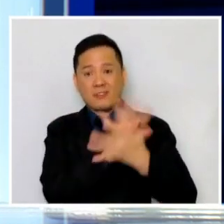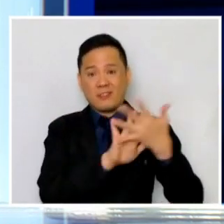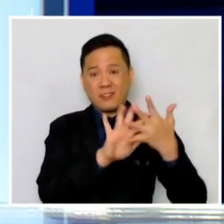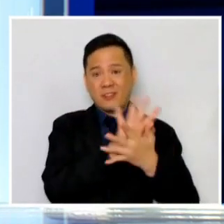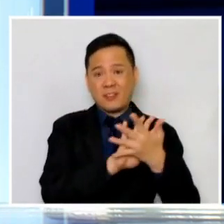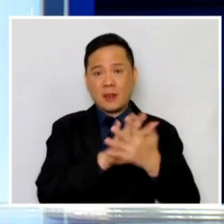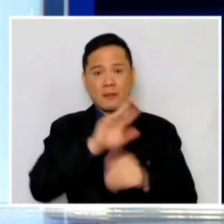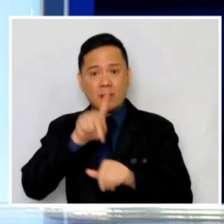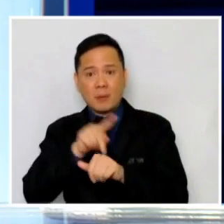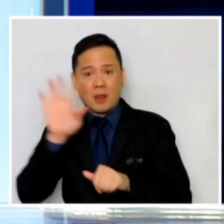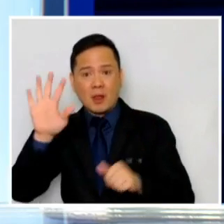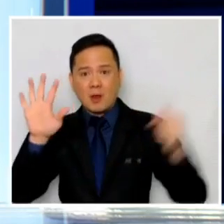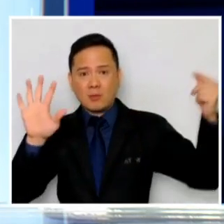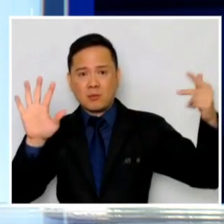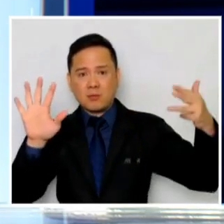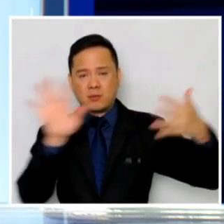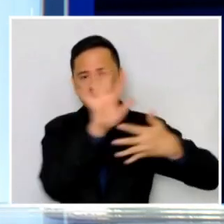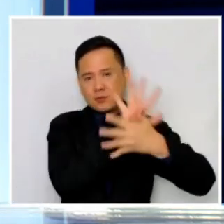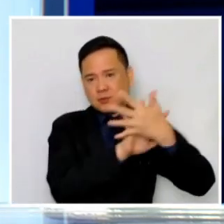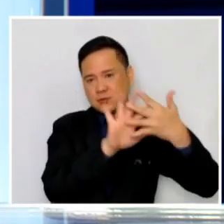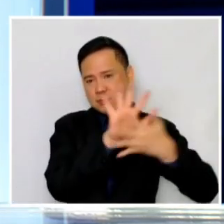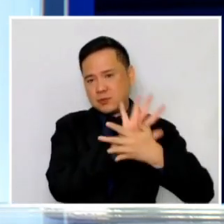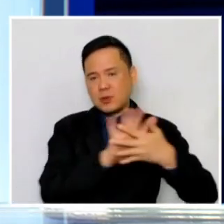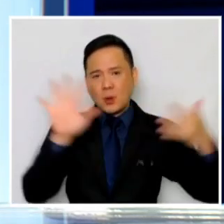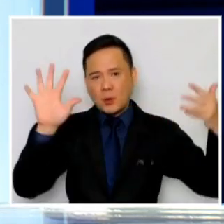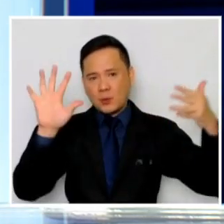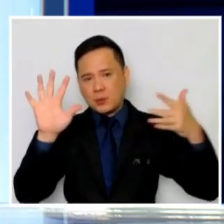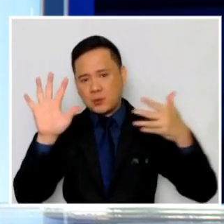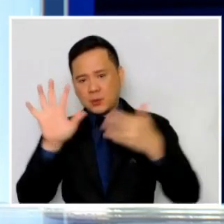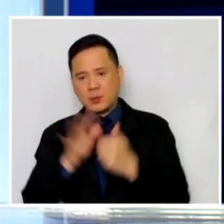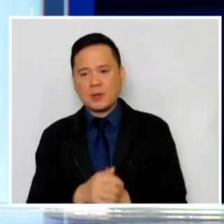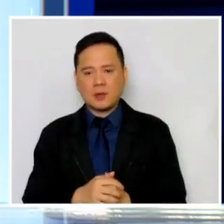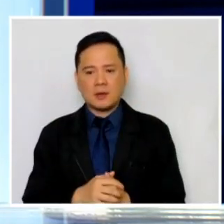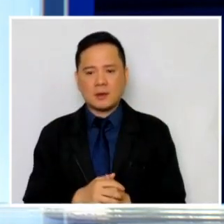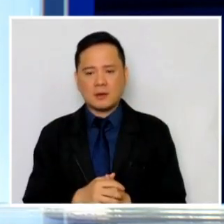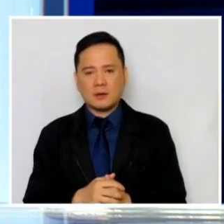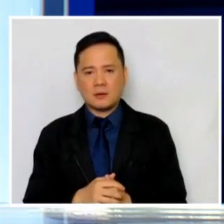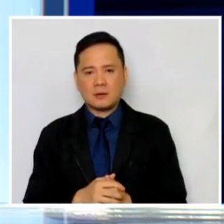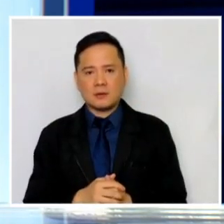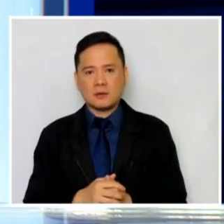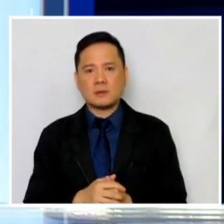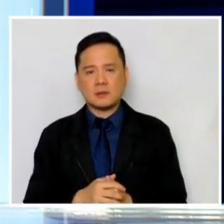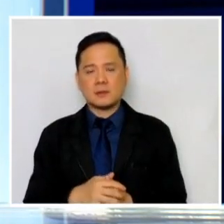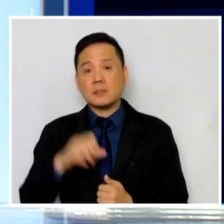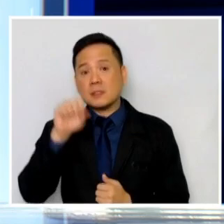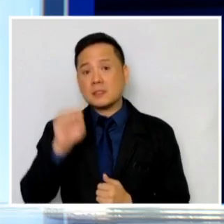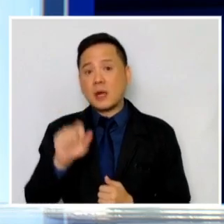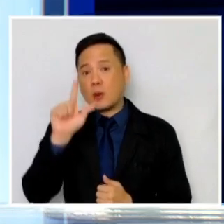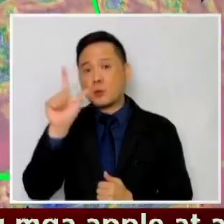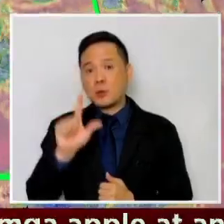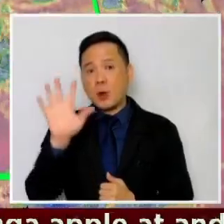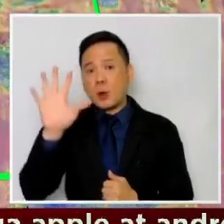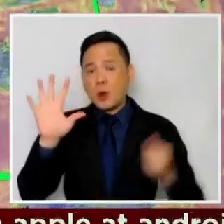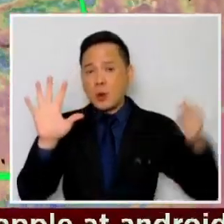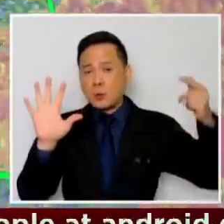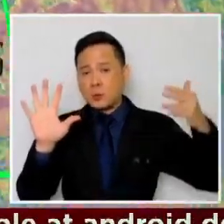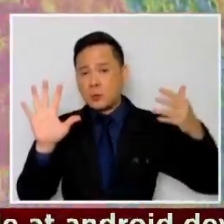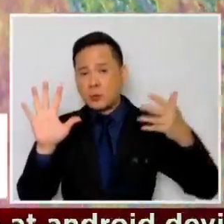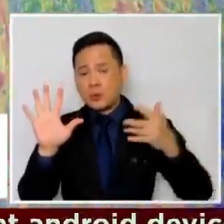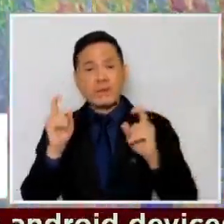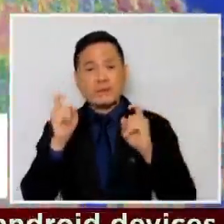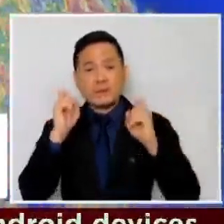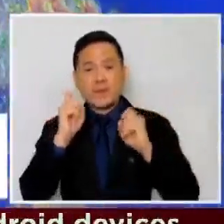Namataan ito 1,375 kilometers sa silangan ng Southern Luzon, taglay ang lakas na hangin na